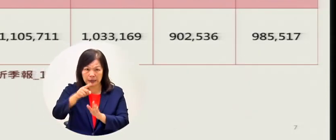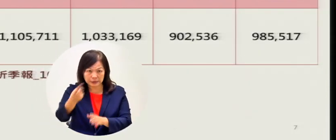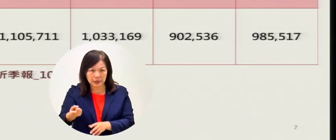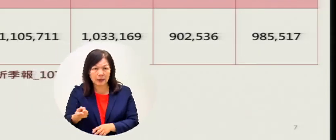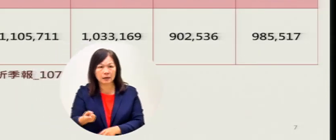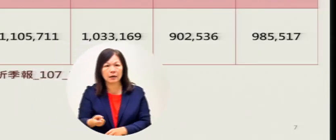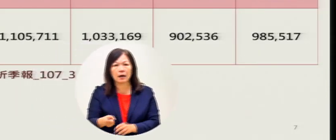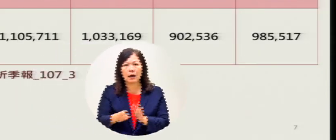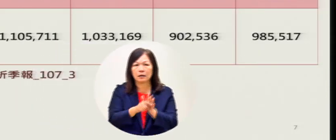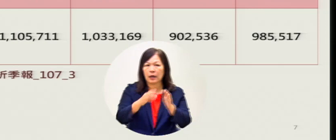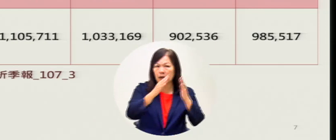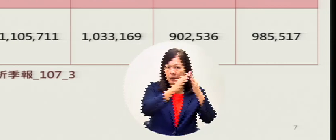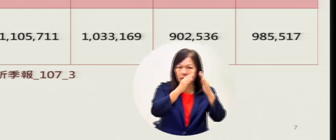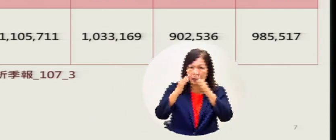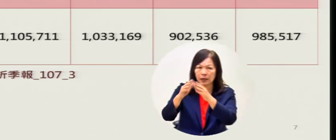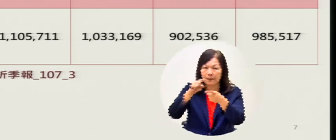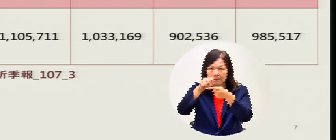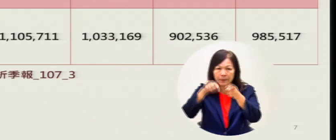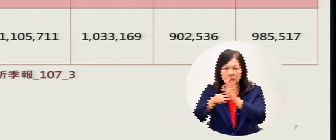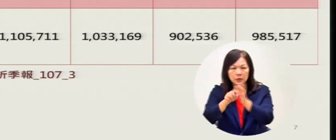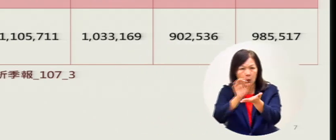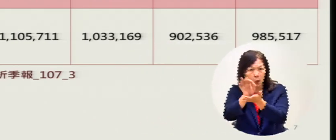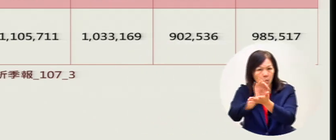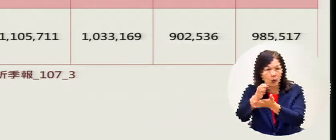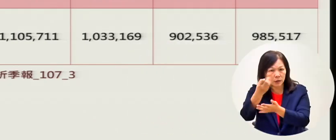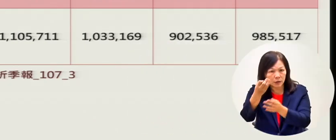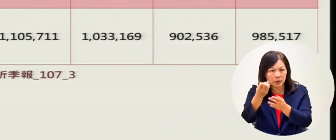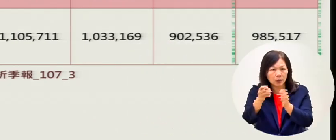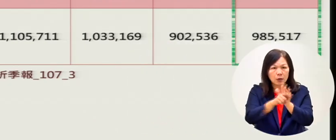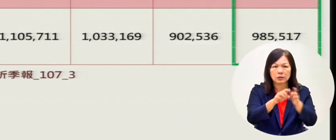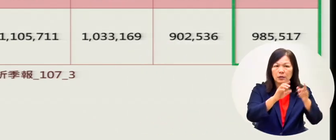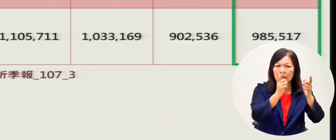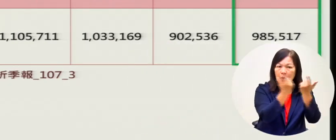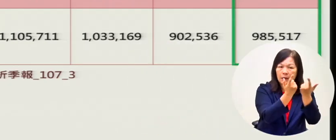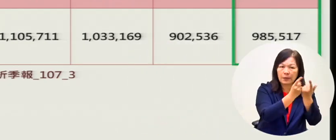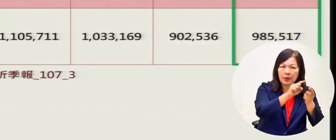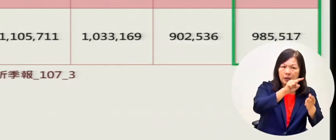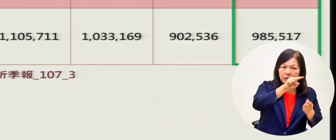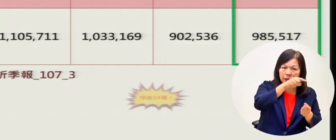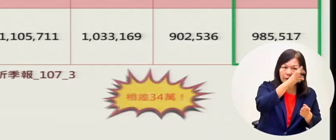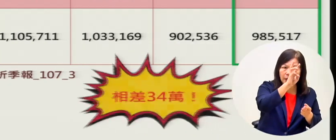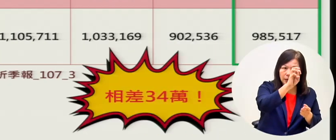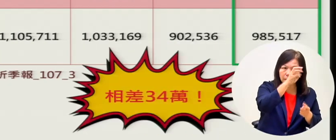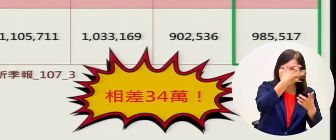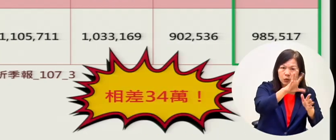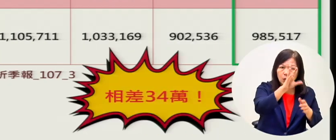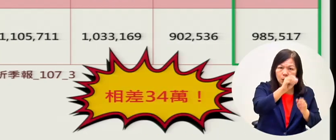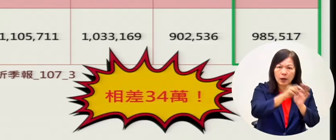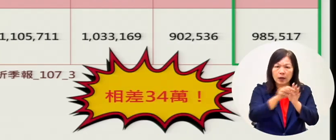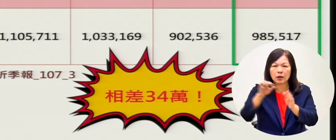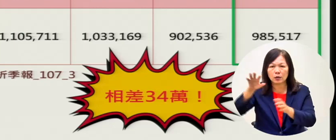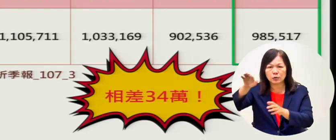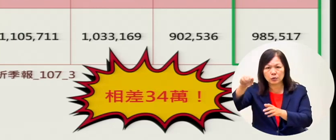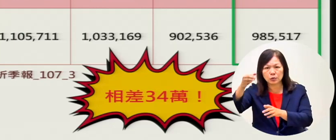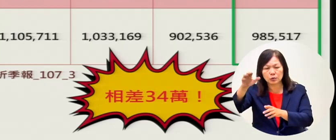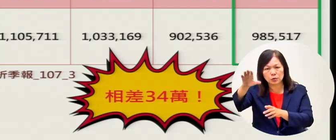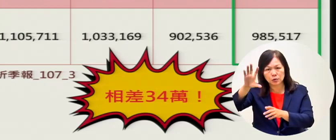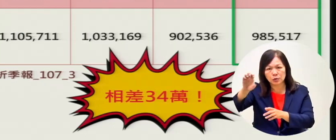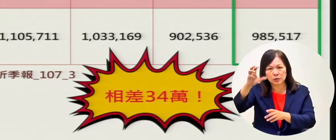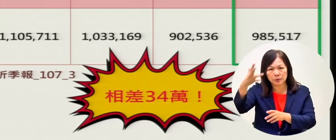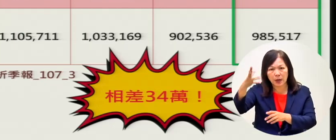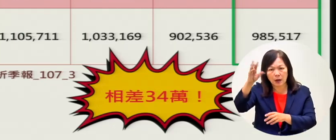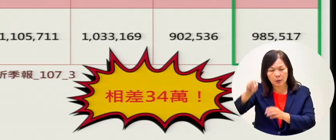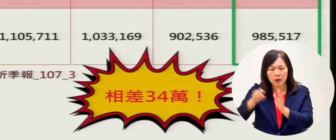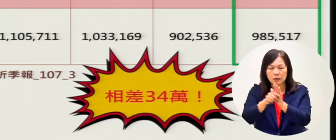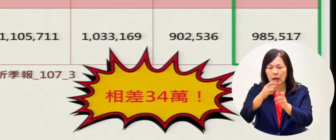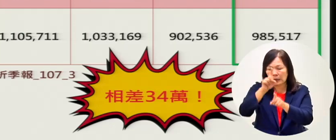配所得，台北市是134万，高雄市98万，短差34万。这些